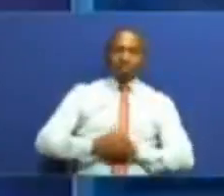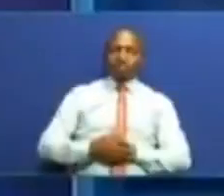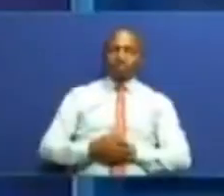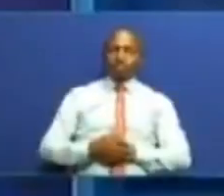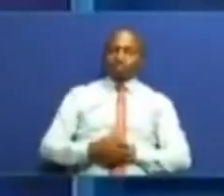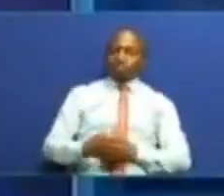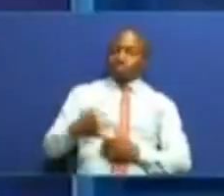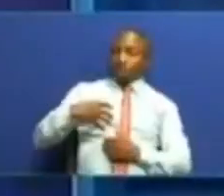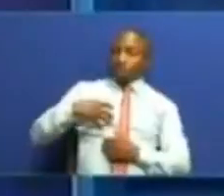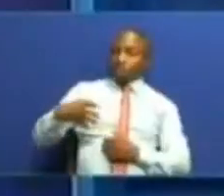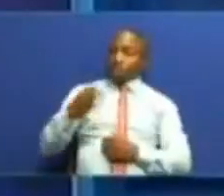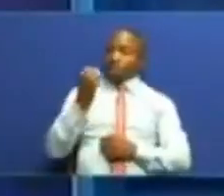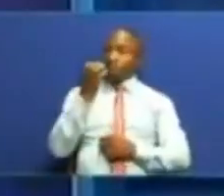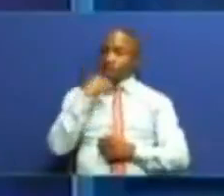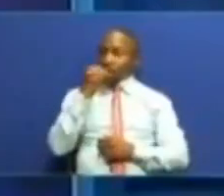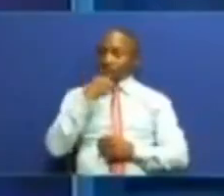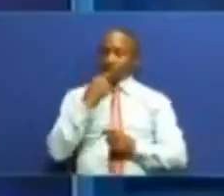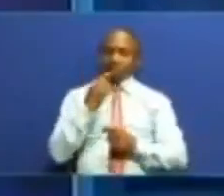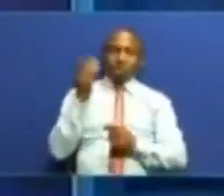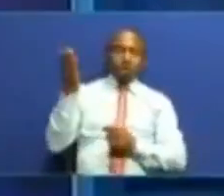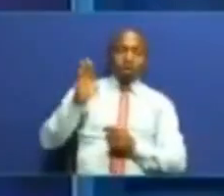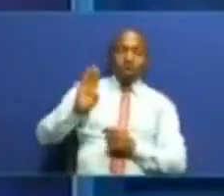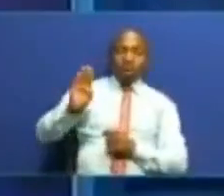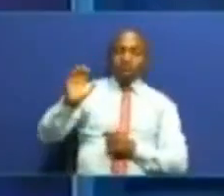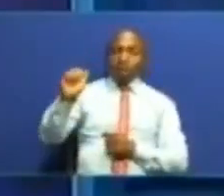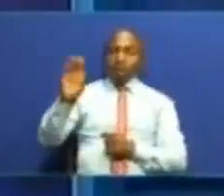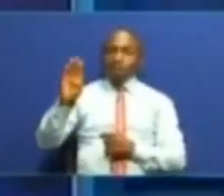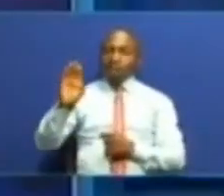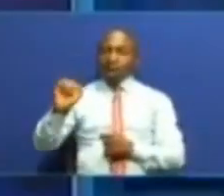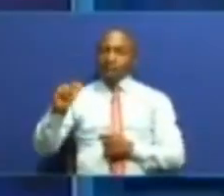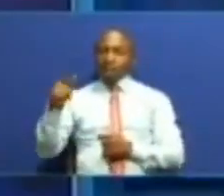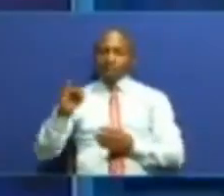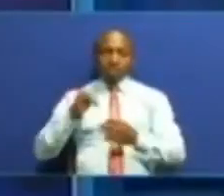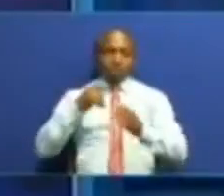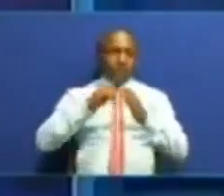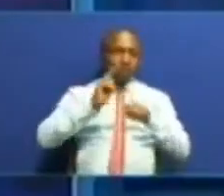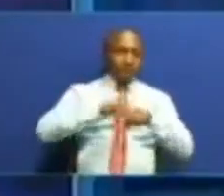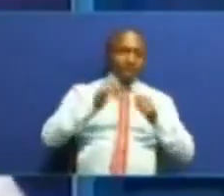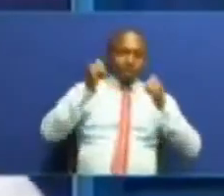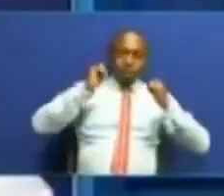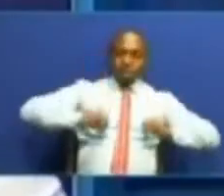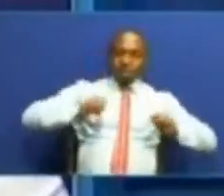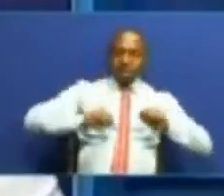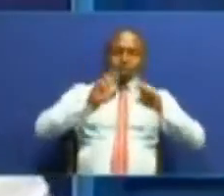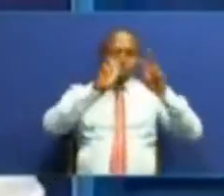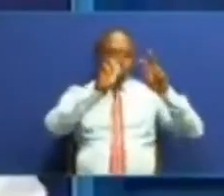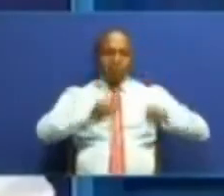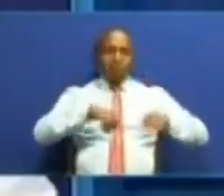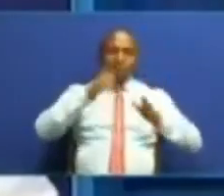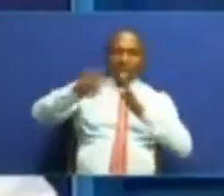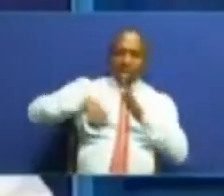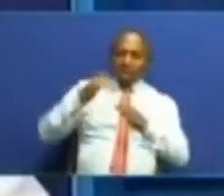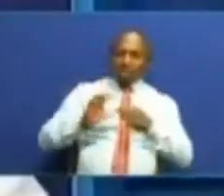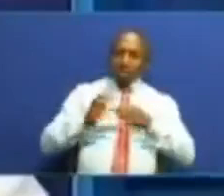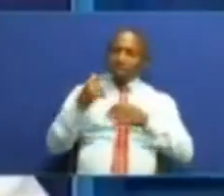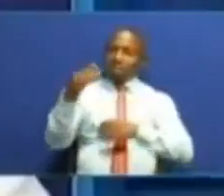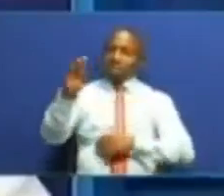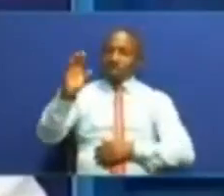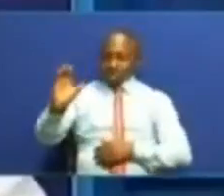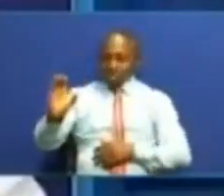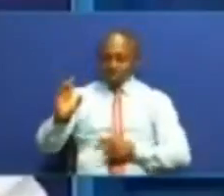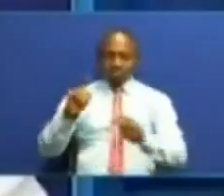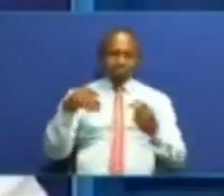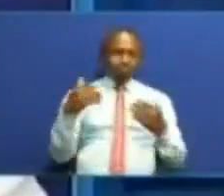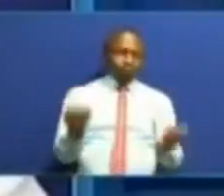Waziri Mwakembe amesema hayo wilani Babati mkoani Manyara wakati wa ziara yake kukagua mitambo ya shirika la utangazaji Tanzania TBC